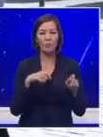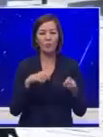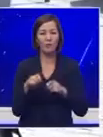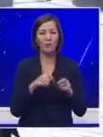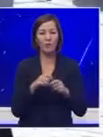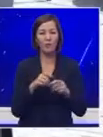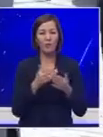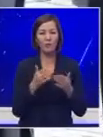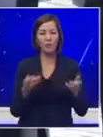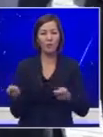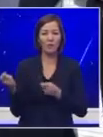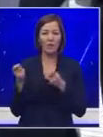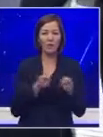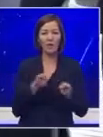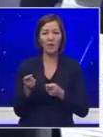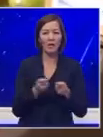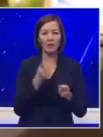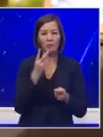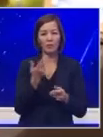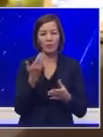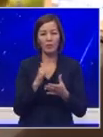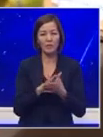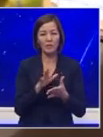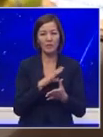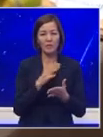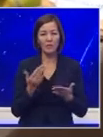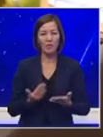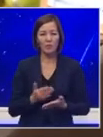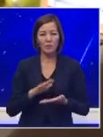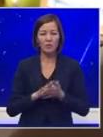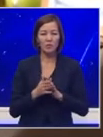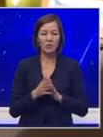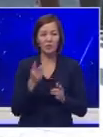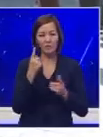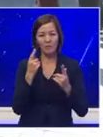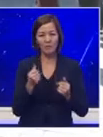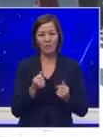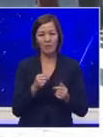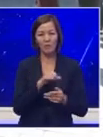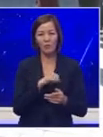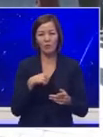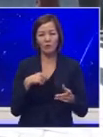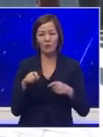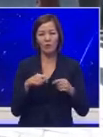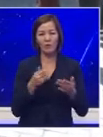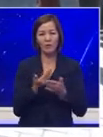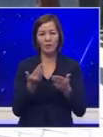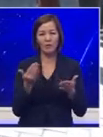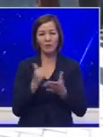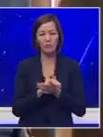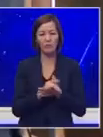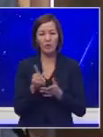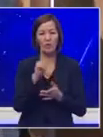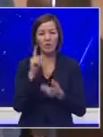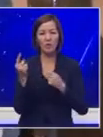келіпті. Әкім аралады, әрбірінің мүмкіндігі мен әлеуетін саралады. Өз тауарын таныстырғанның бірі Би Куин. Жас